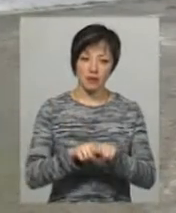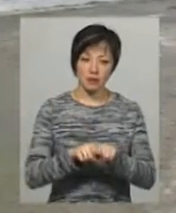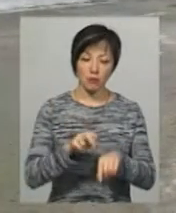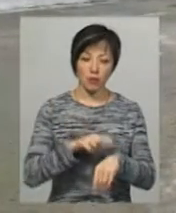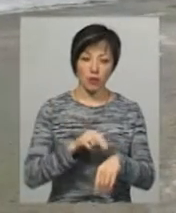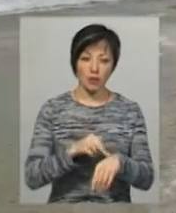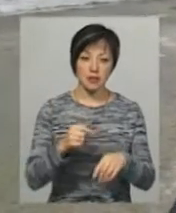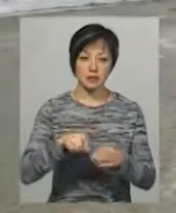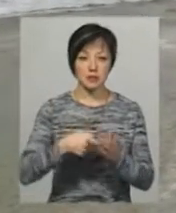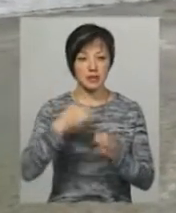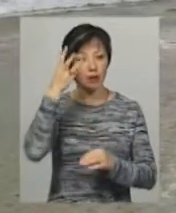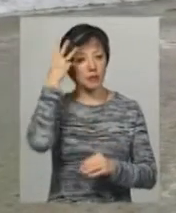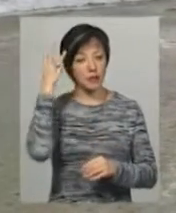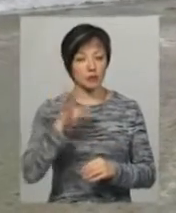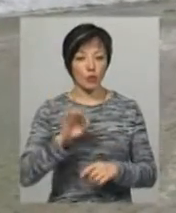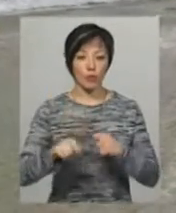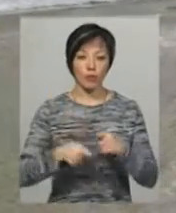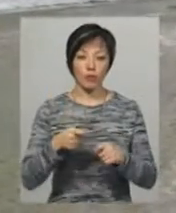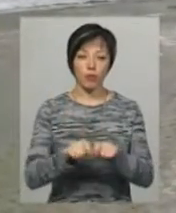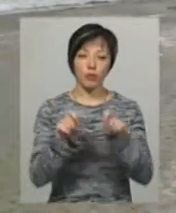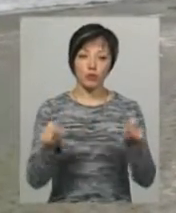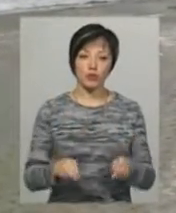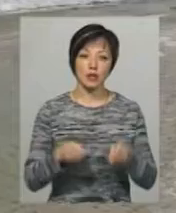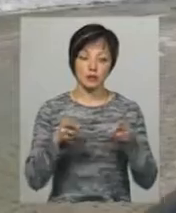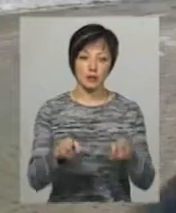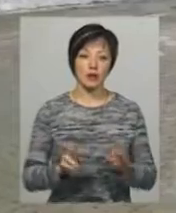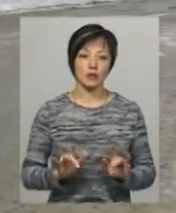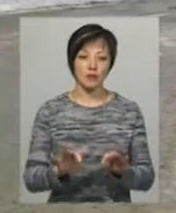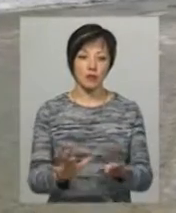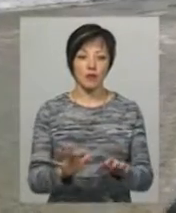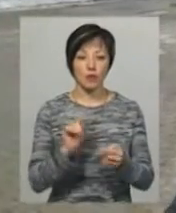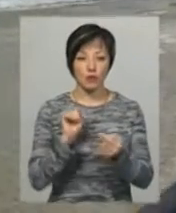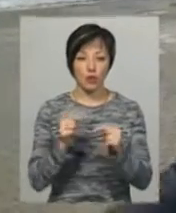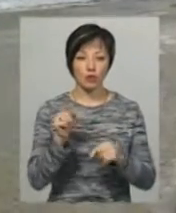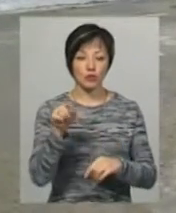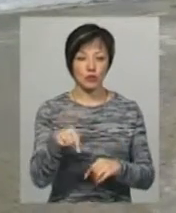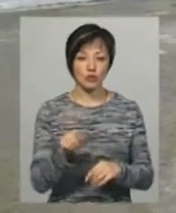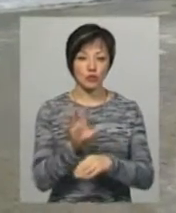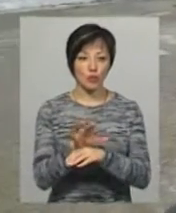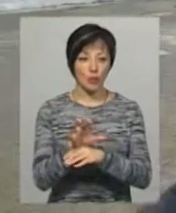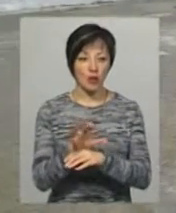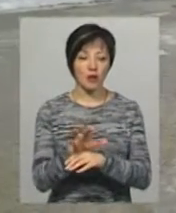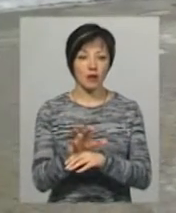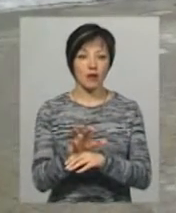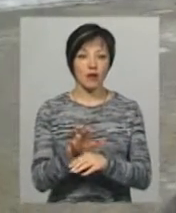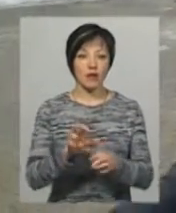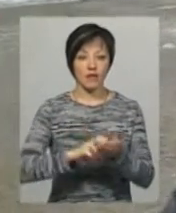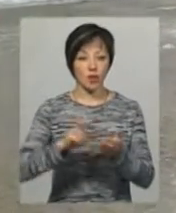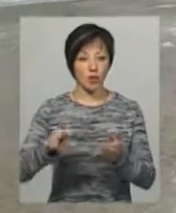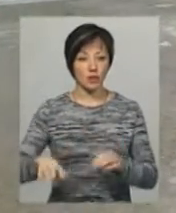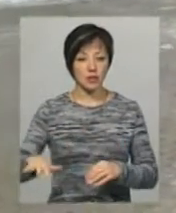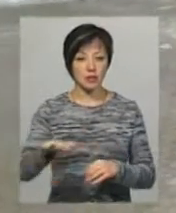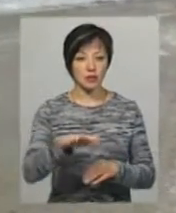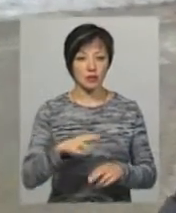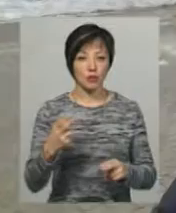поліції міста Хмельницького, про порушення кримінальної і адміністративної справи проти того, що собака виходила за територію